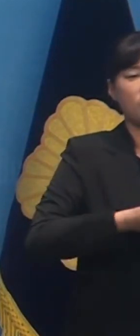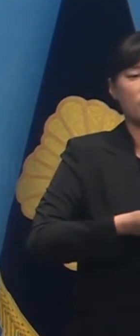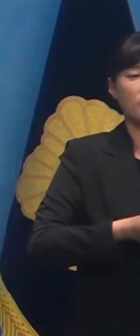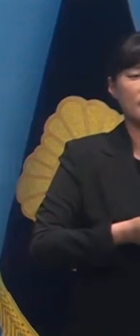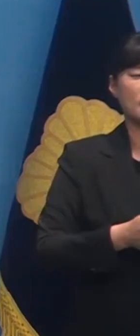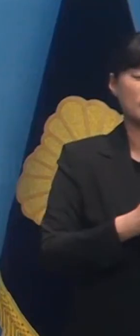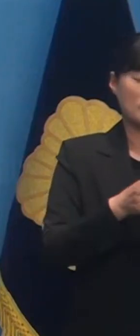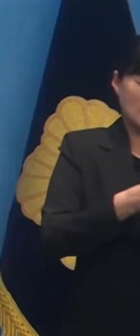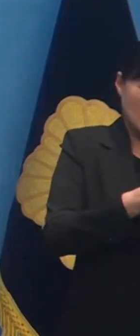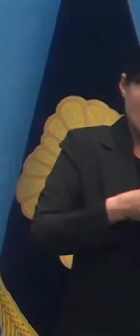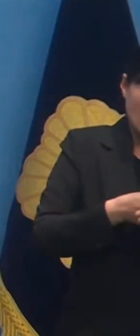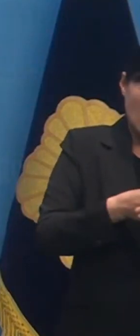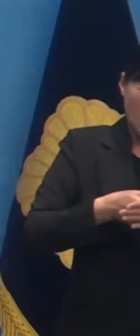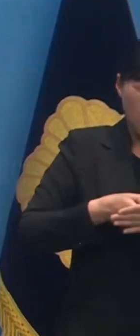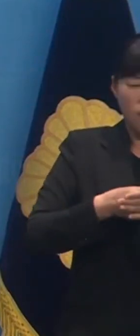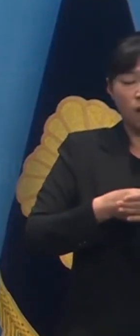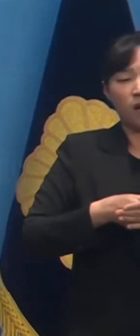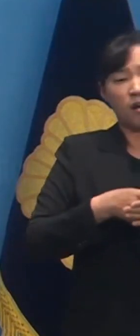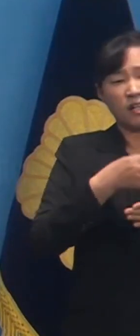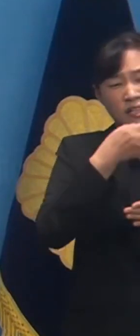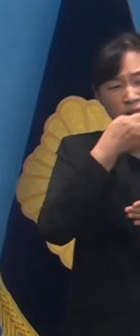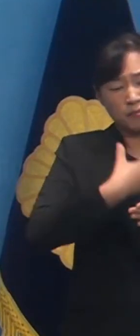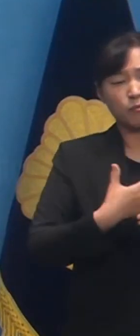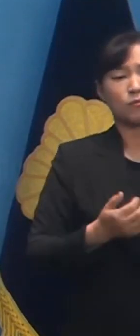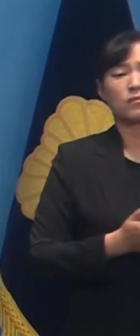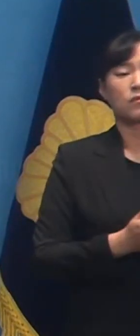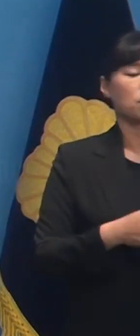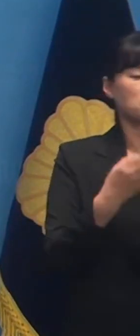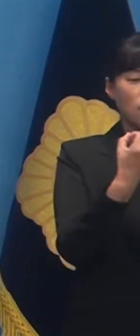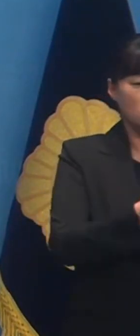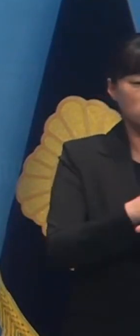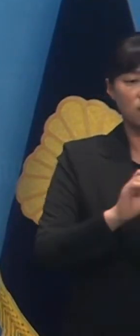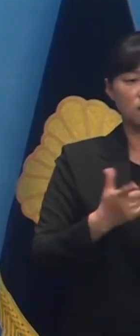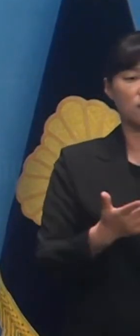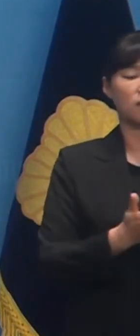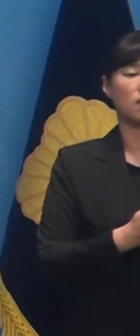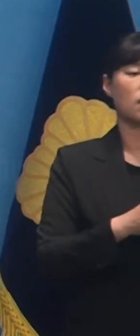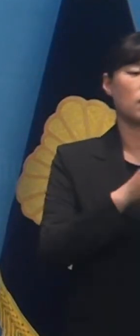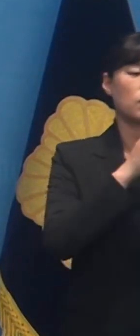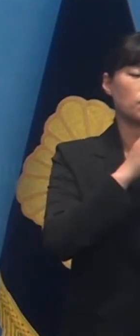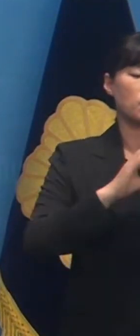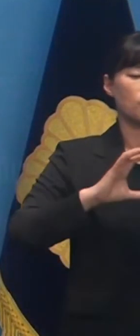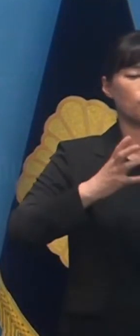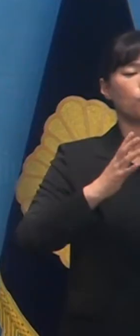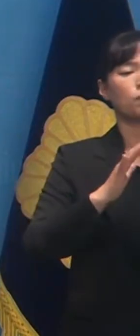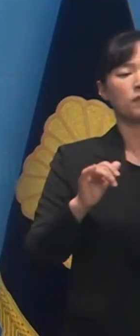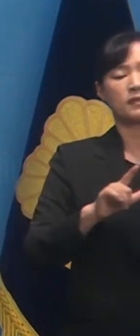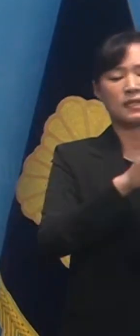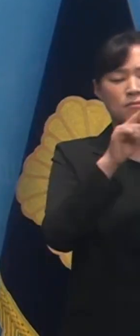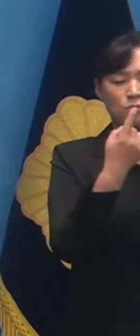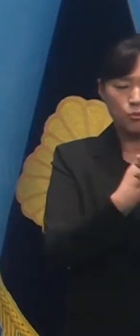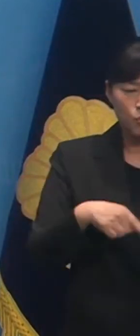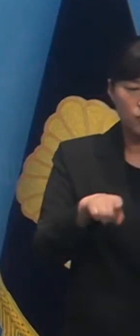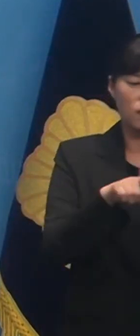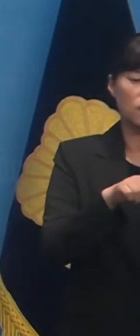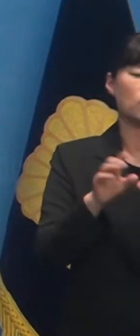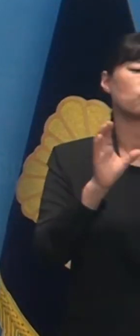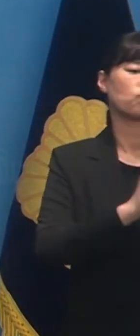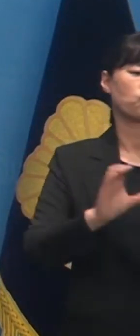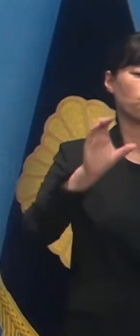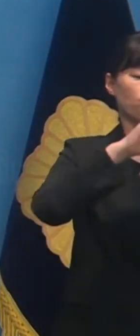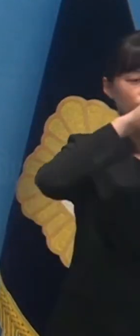졸라멜 허리띠가 달아 빠져도 사지 않는 지경입니다. 고사 직전의 민생을 위해 지금 당장